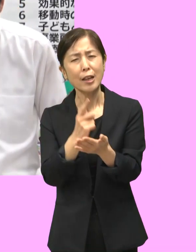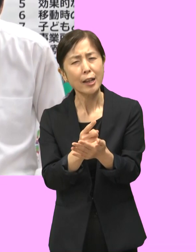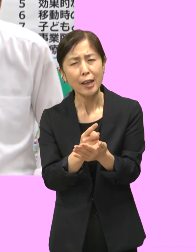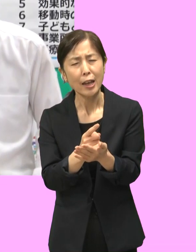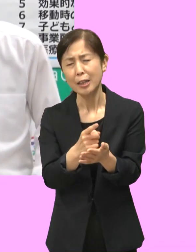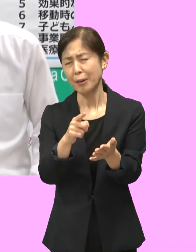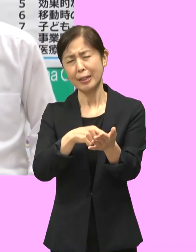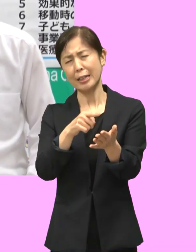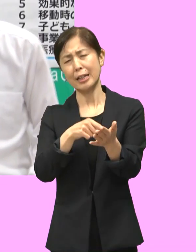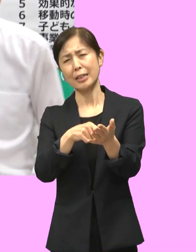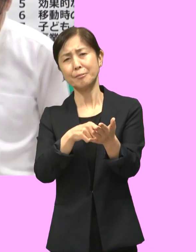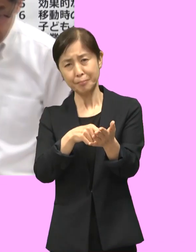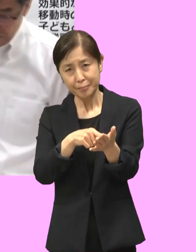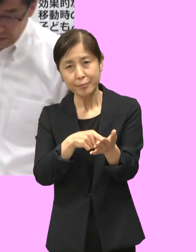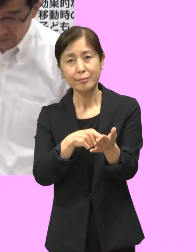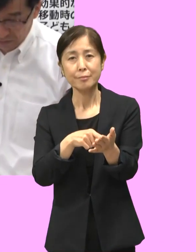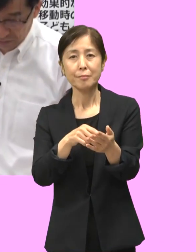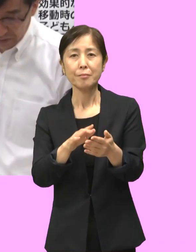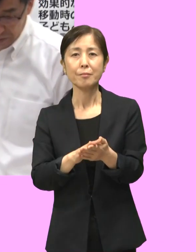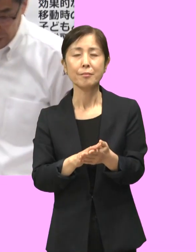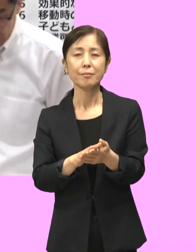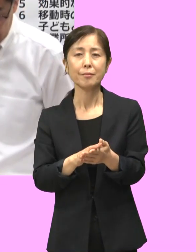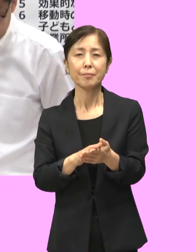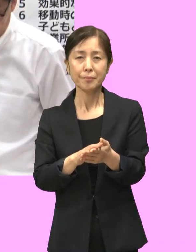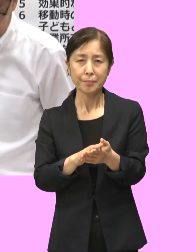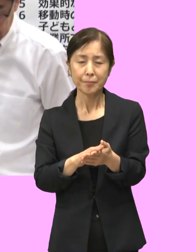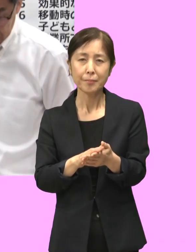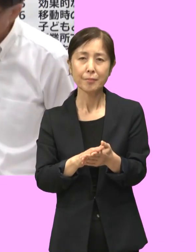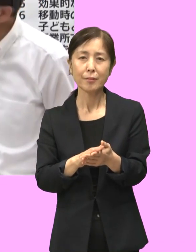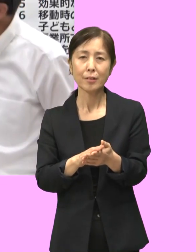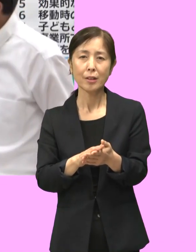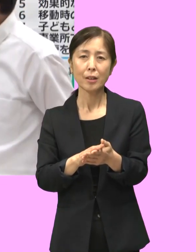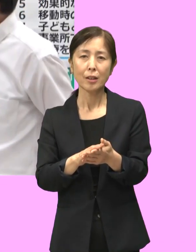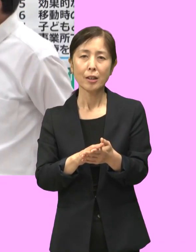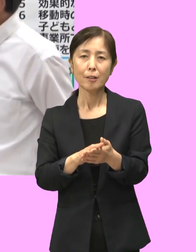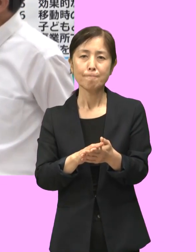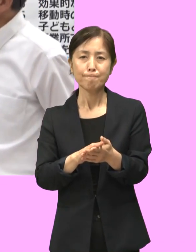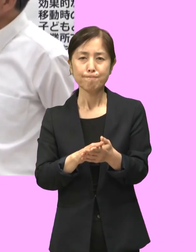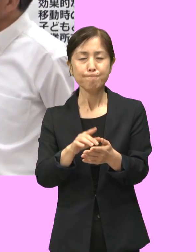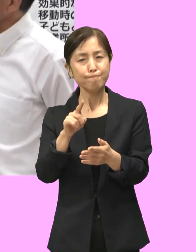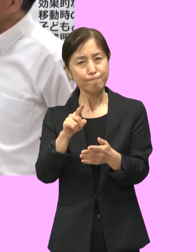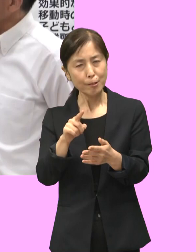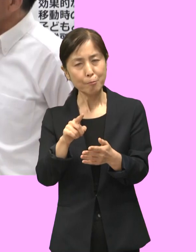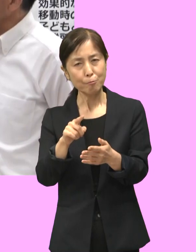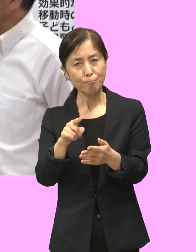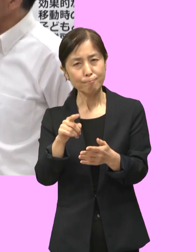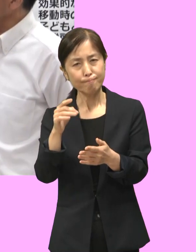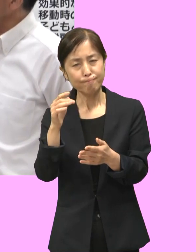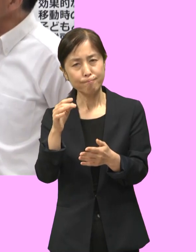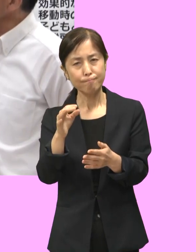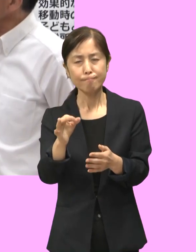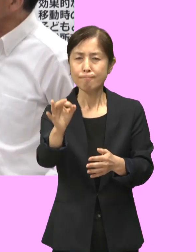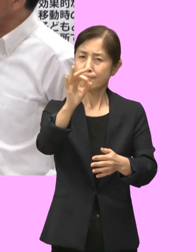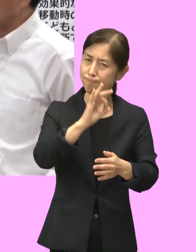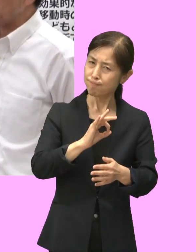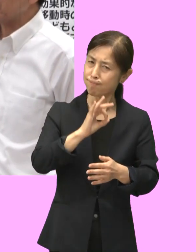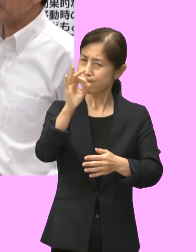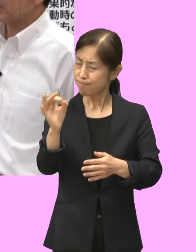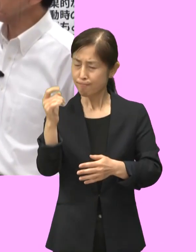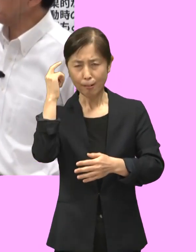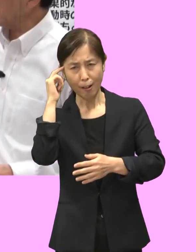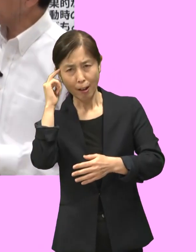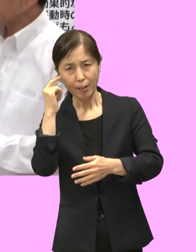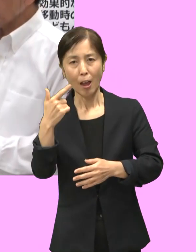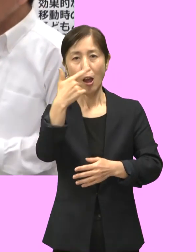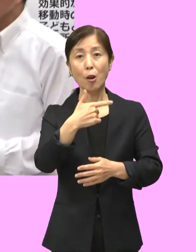切ることは不可能ですので、まあ、その点ではそういったものを想定した残額のですね、6600万